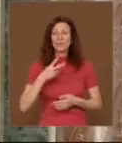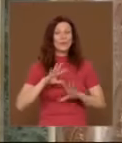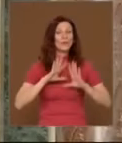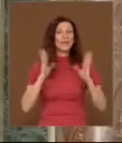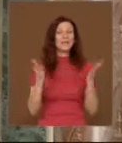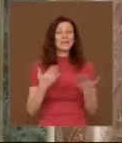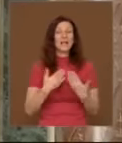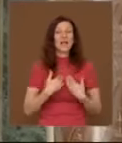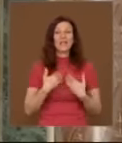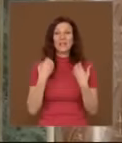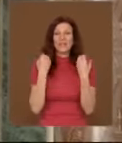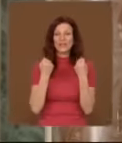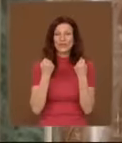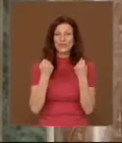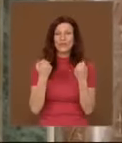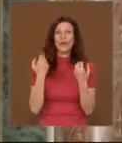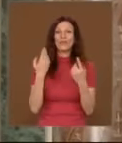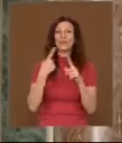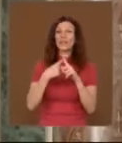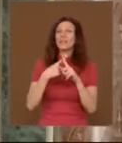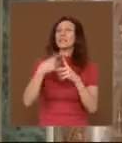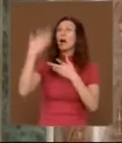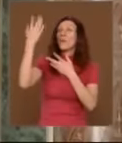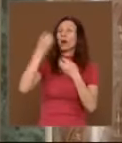Христа Бога да отдаде.